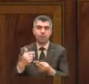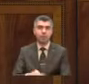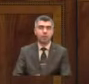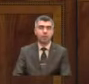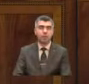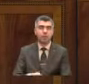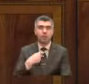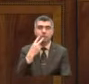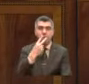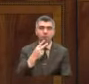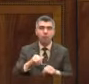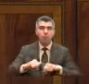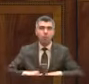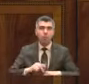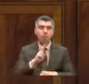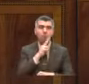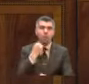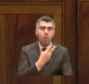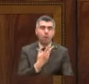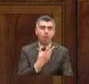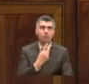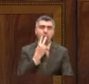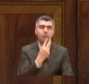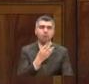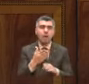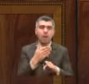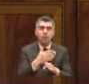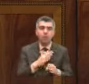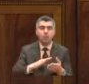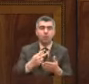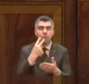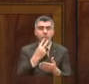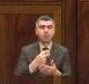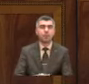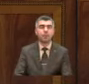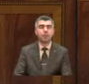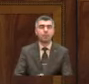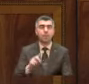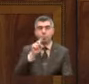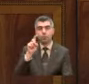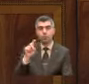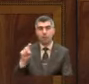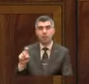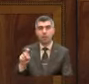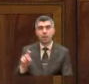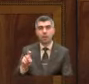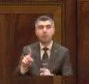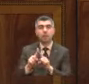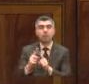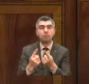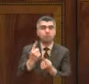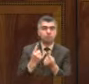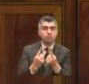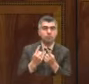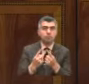لاحظت الدولة ولاحظت الحكومات المتعاقبة وخاصة الحكومة السابقة وهذه الحكومة أن الجماعات ما عندهاش القدرة باش يمكن لها